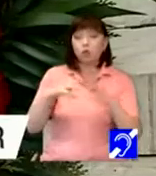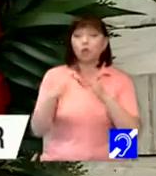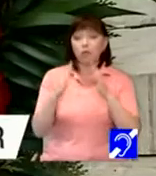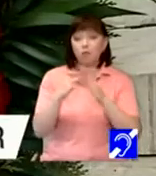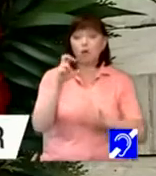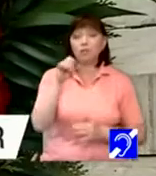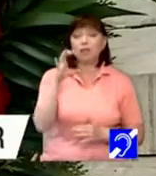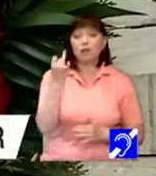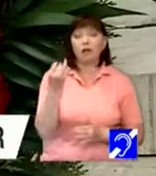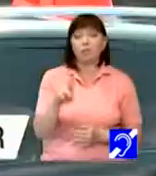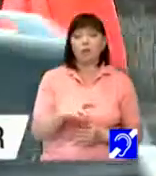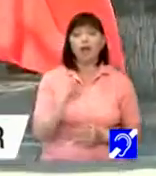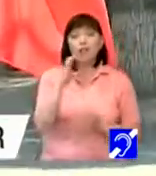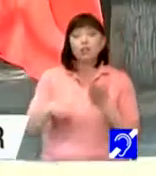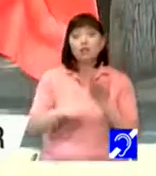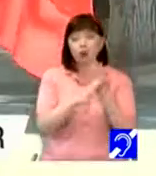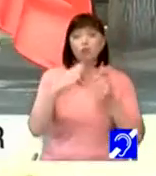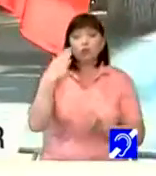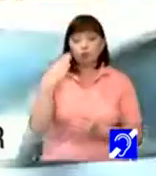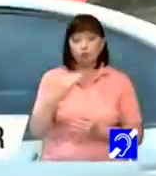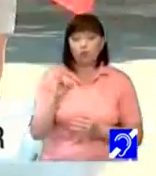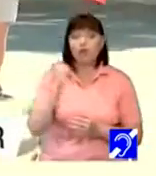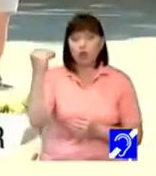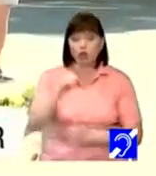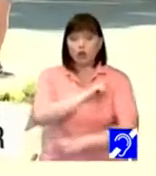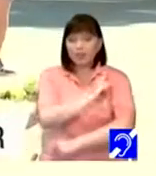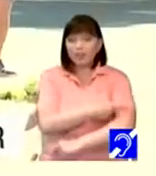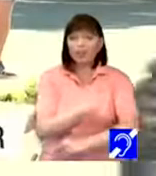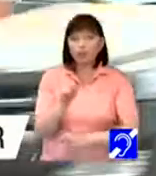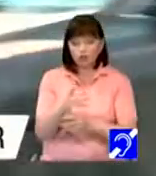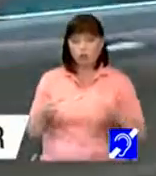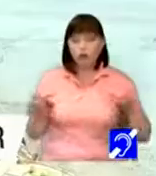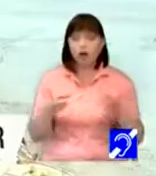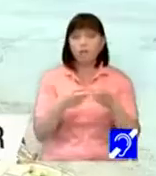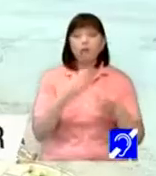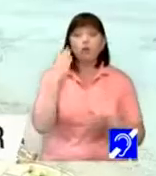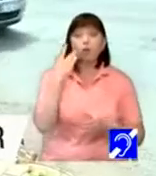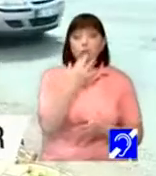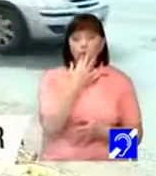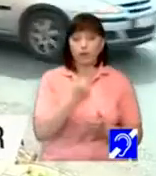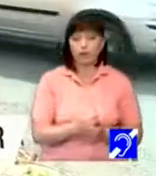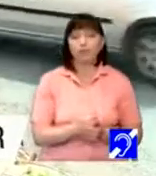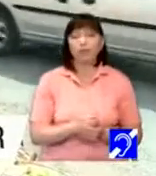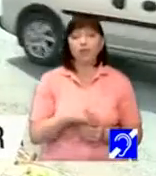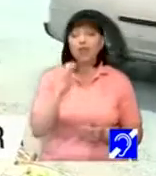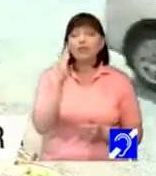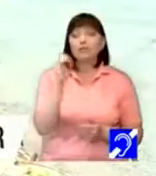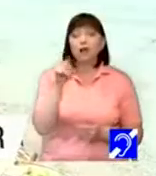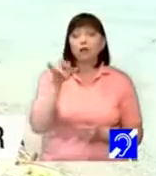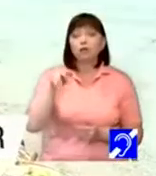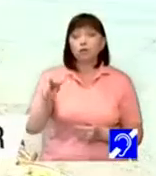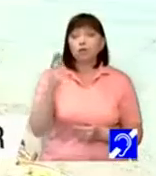Cu ajutorul ei și cu puterea care este să ne unim românilor. Sfatul Țării a votat